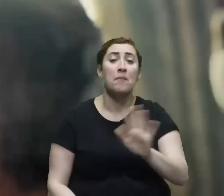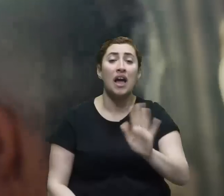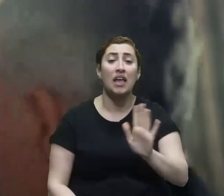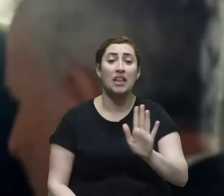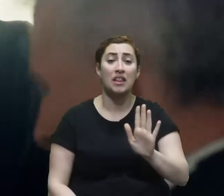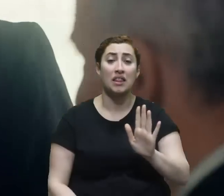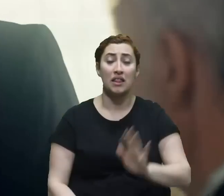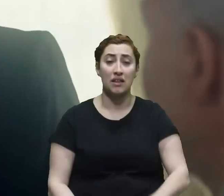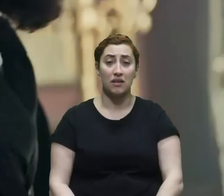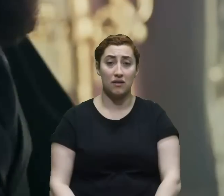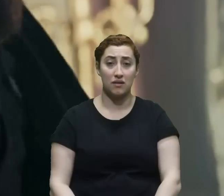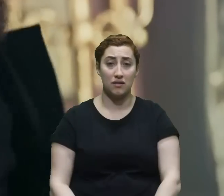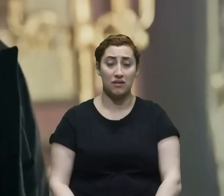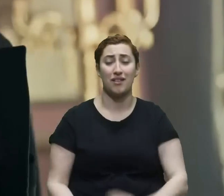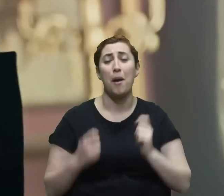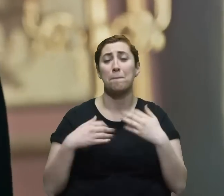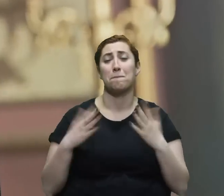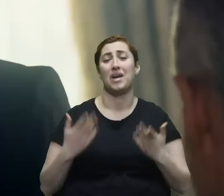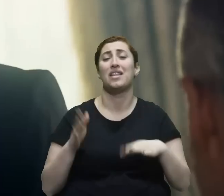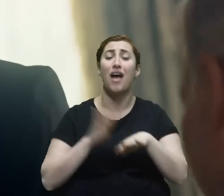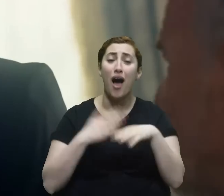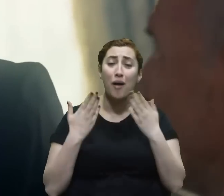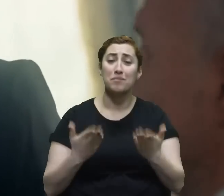Yapmayın. Yere fırlatarak parçaladı.